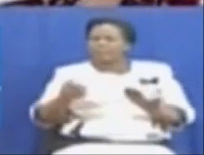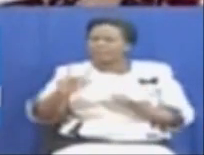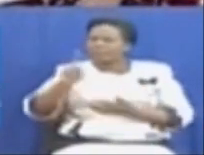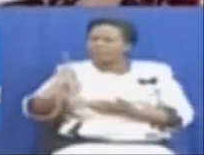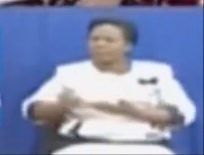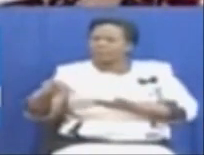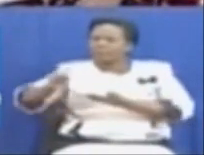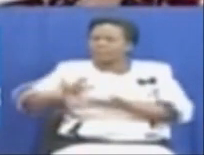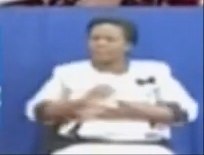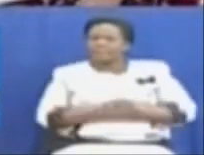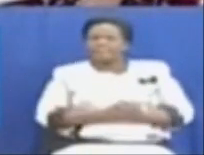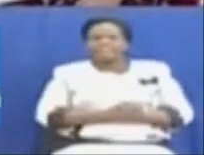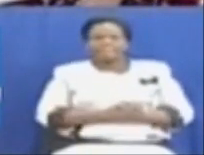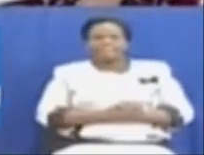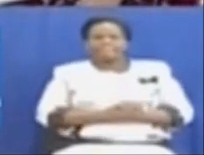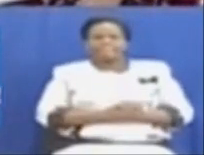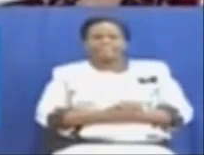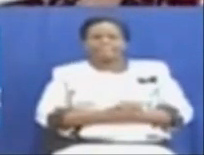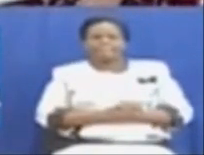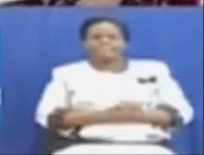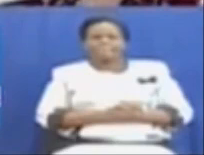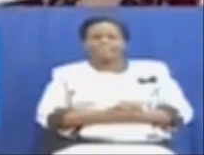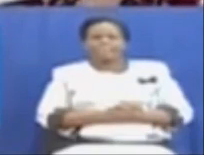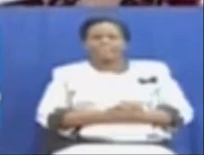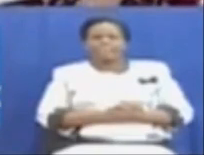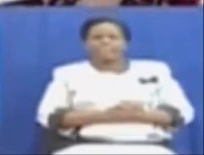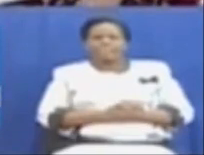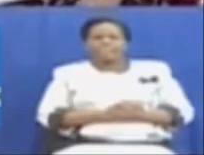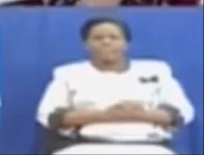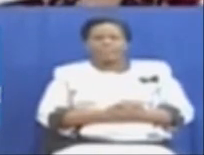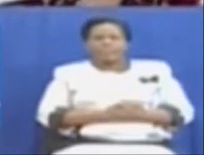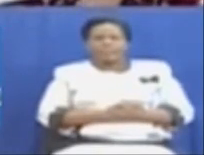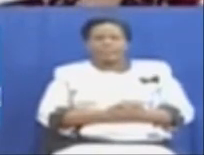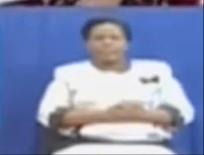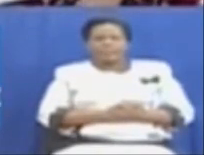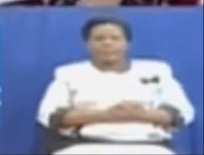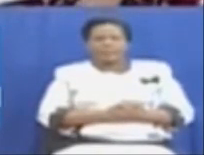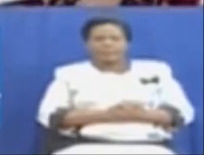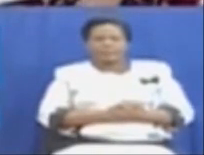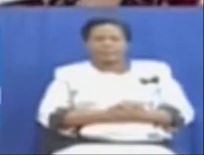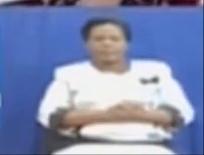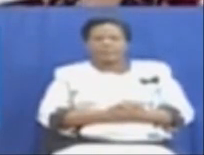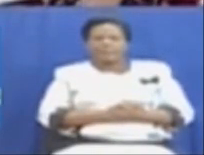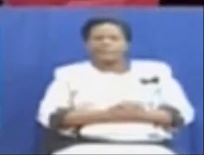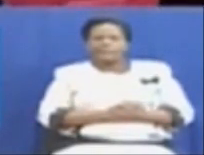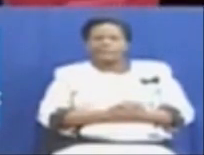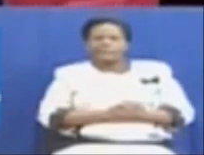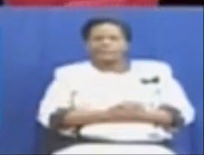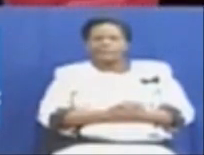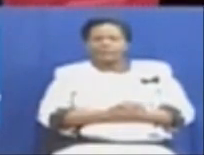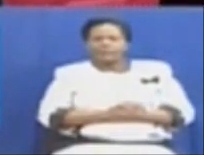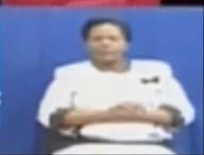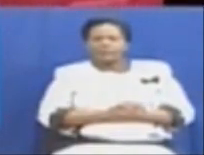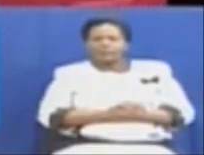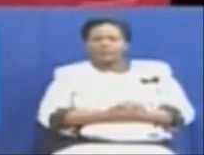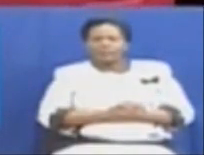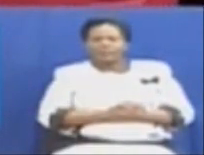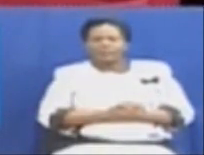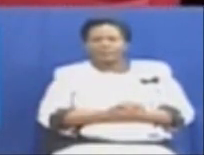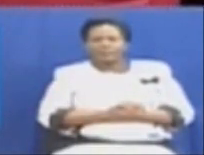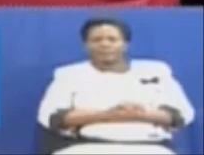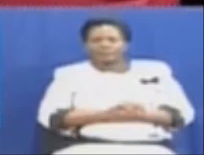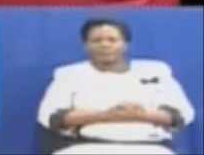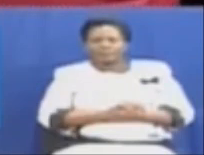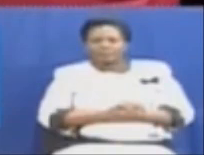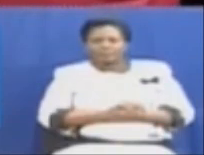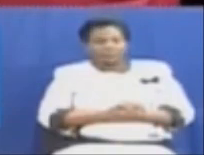wa kutengeneza utaratibu wa namna ya kuwezesha mabaraza ya ardhi na kata kiutendaji na kuweka mazingira mazuri ya kufanya kazi. Mikoa